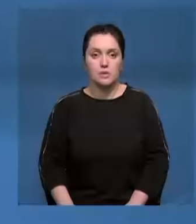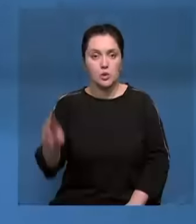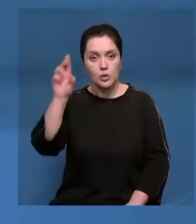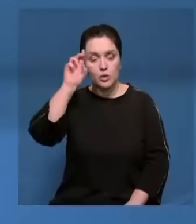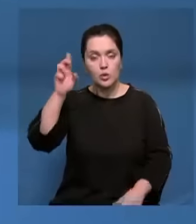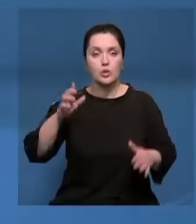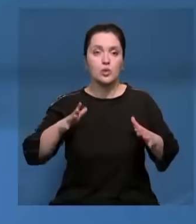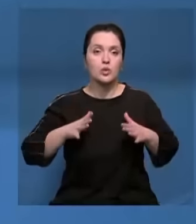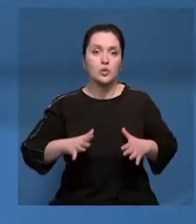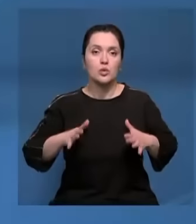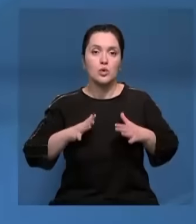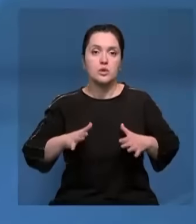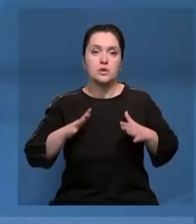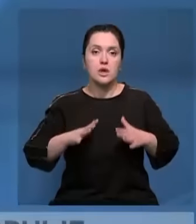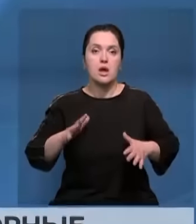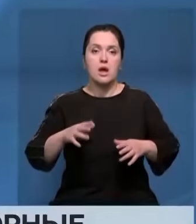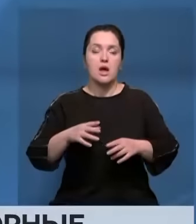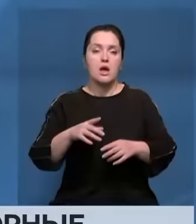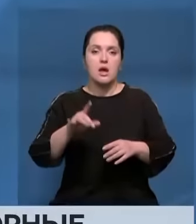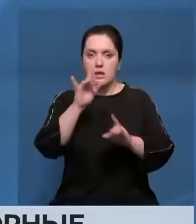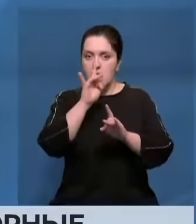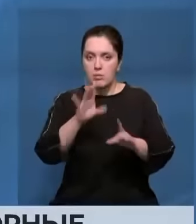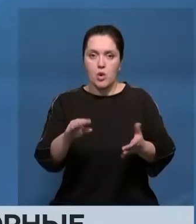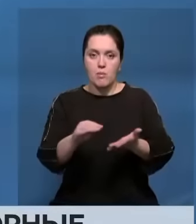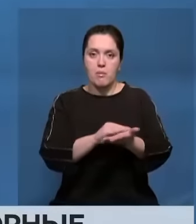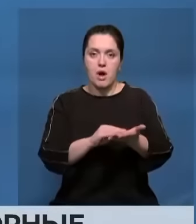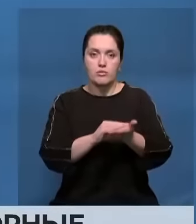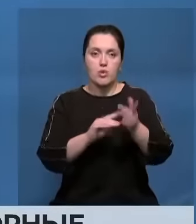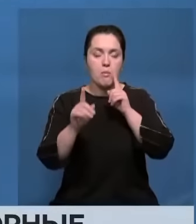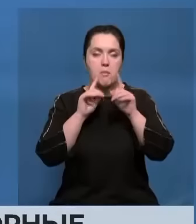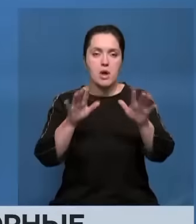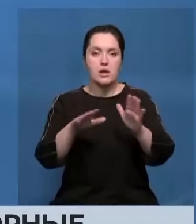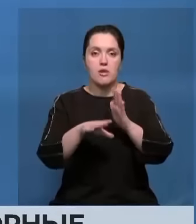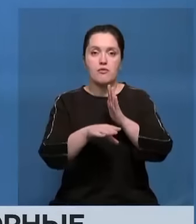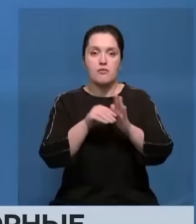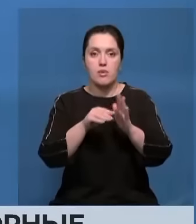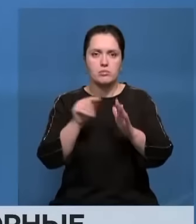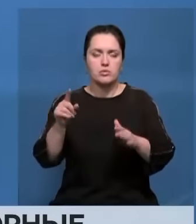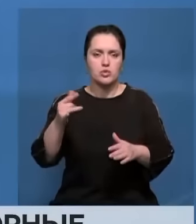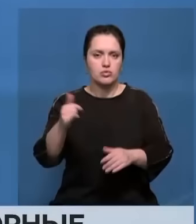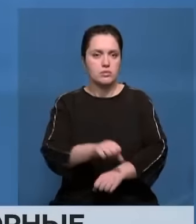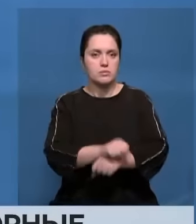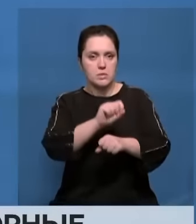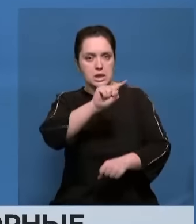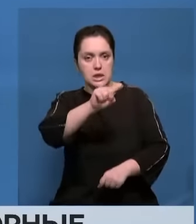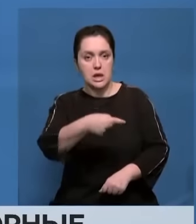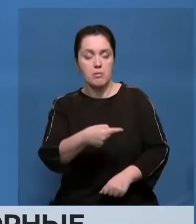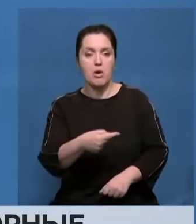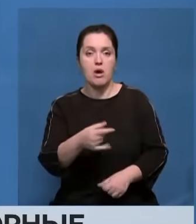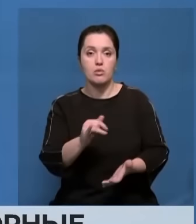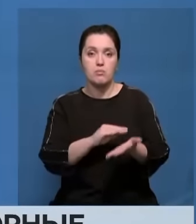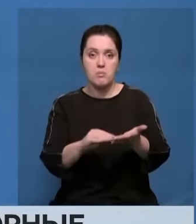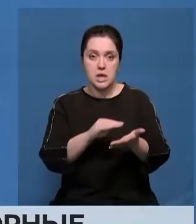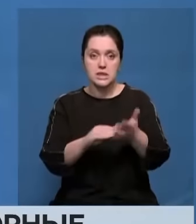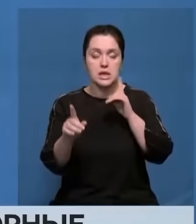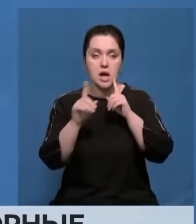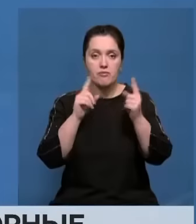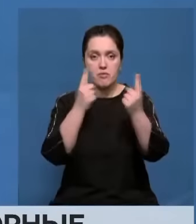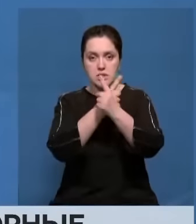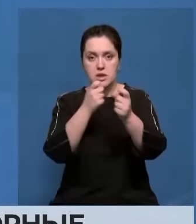Власти Грузии не рассматривают вопрос проведения повторных парламентских выборов, как того требуют протестующие. Об этом на пресс-конференции